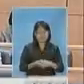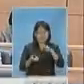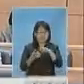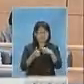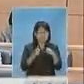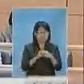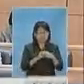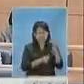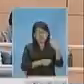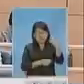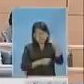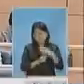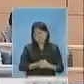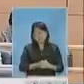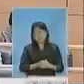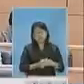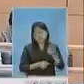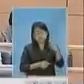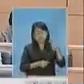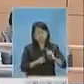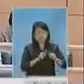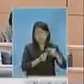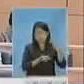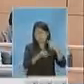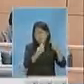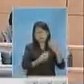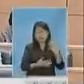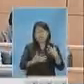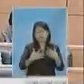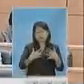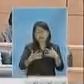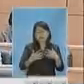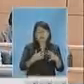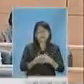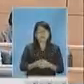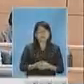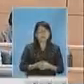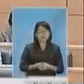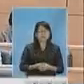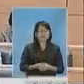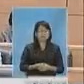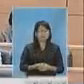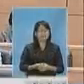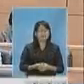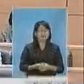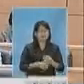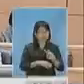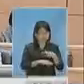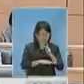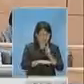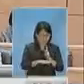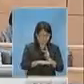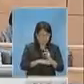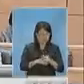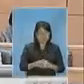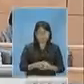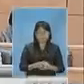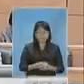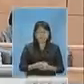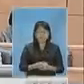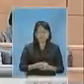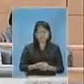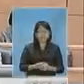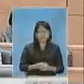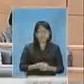ชังหรือโกรธเคืองของพี่น้องเราเองครับท่านประธานครับเนลสัน